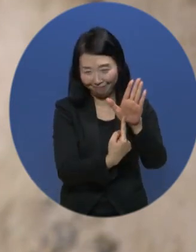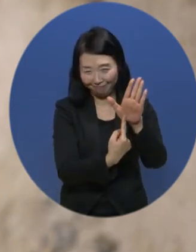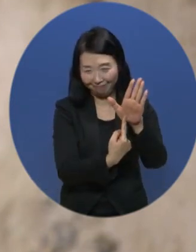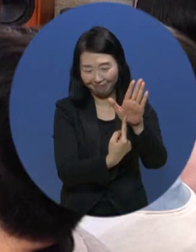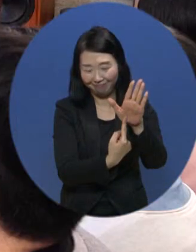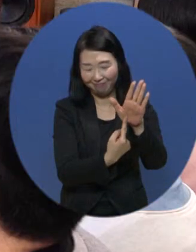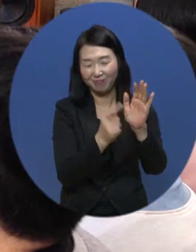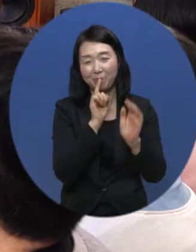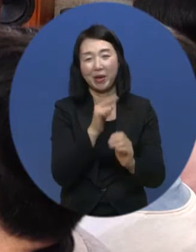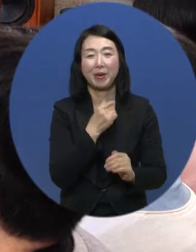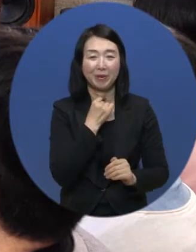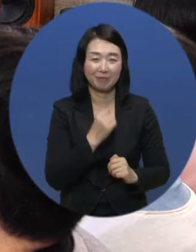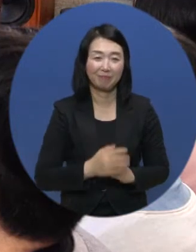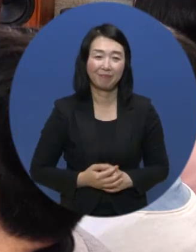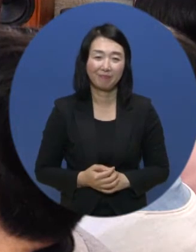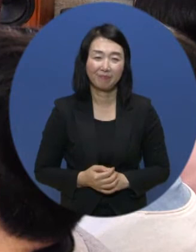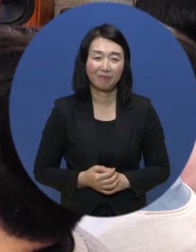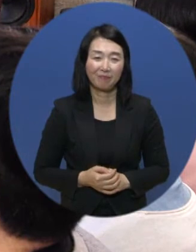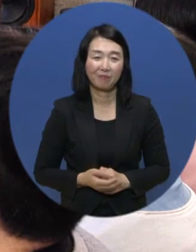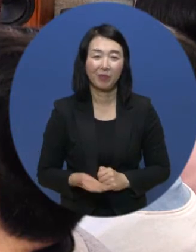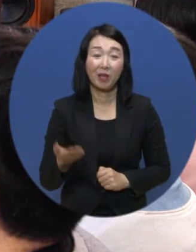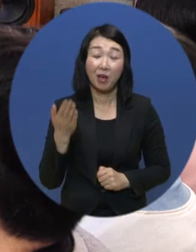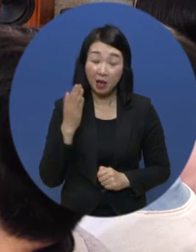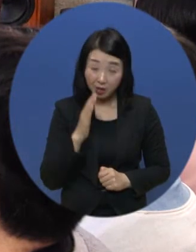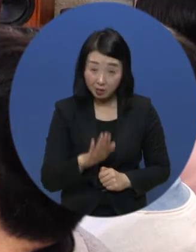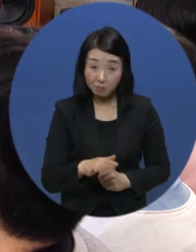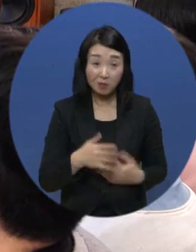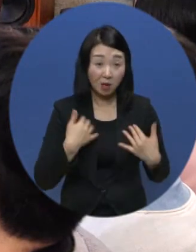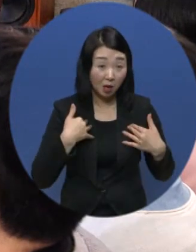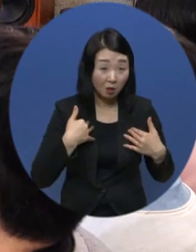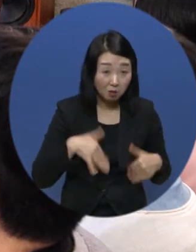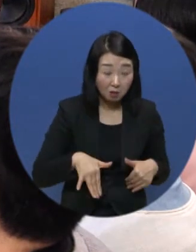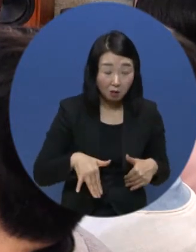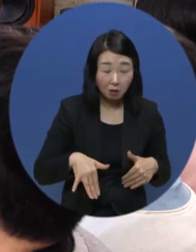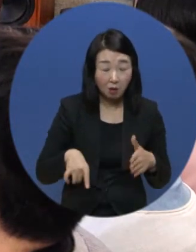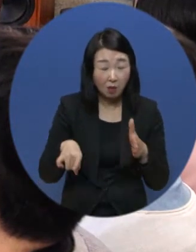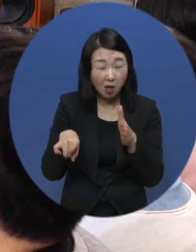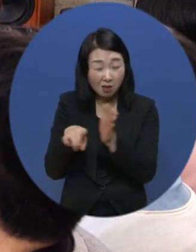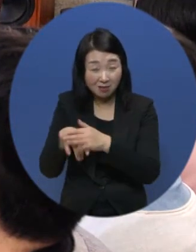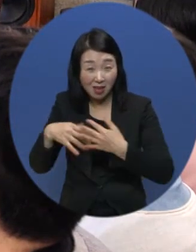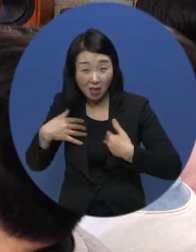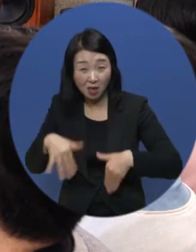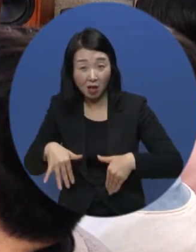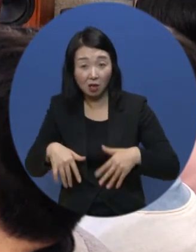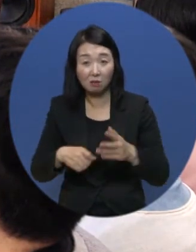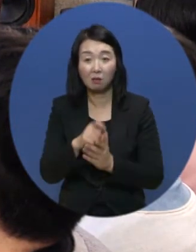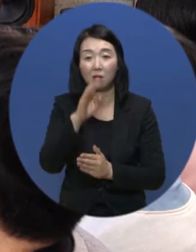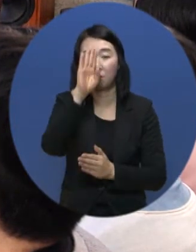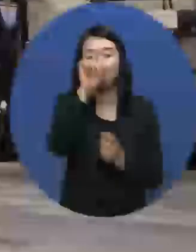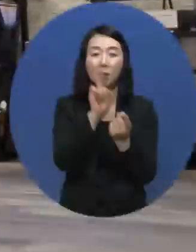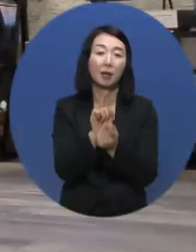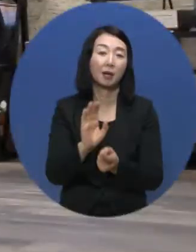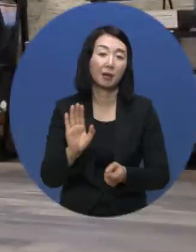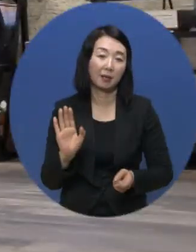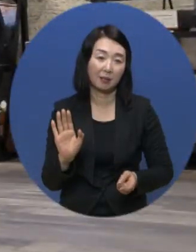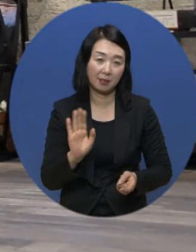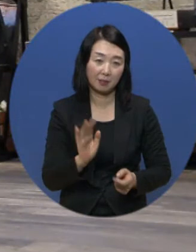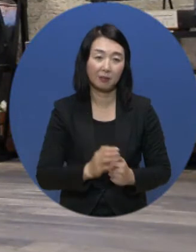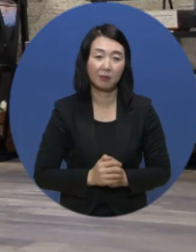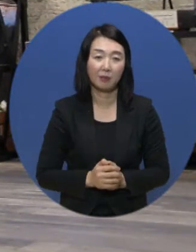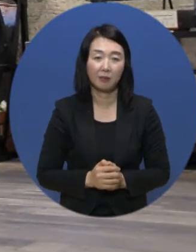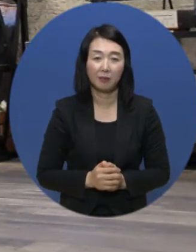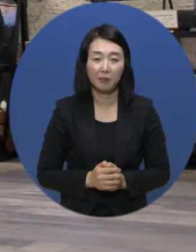싶었습니다. 그러나 결코 연약하거나 의지력이 약해서 병에 걸린 것이 아닙니다. 작은